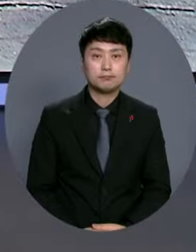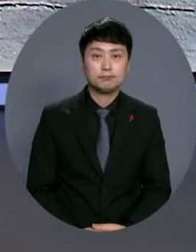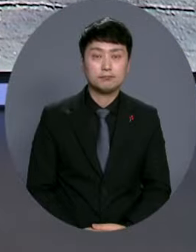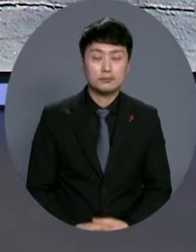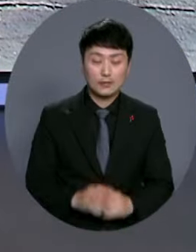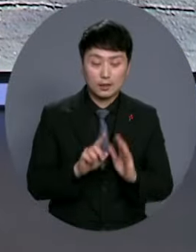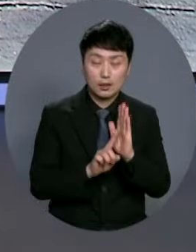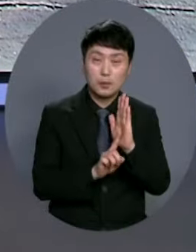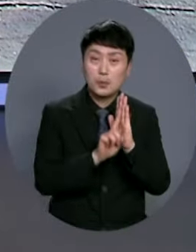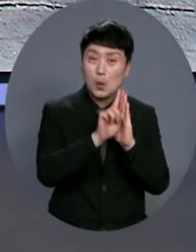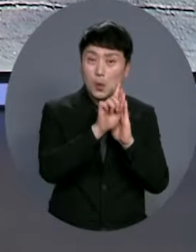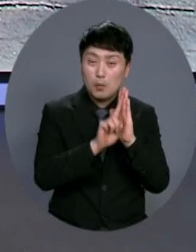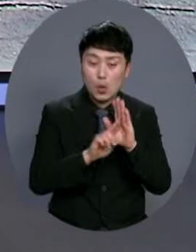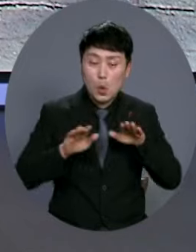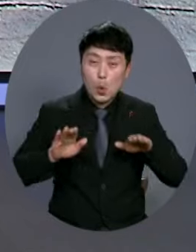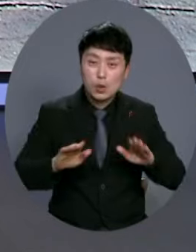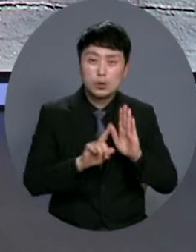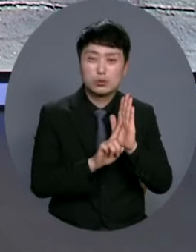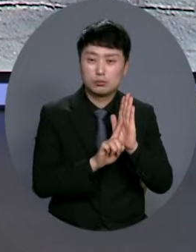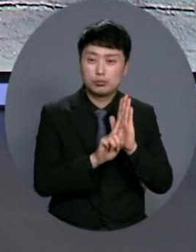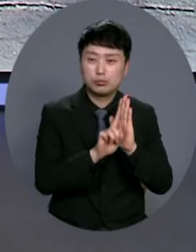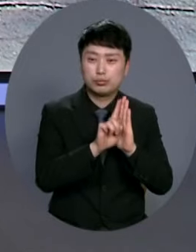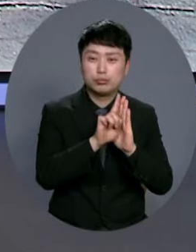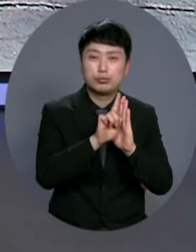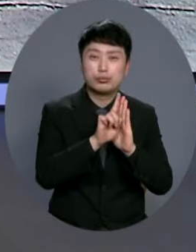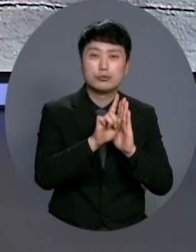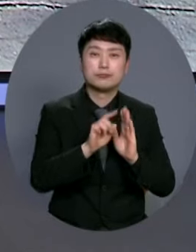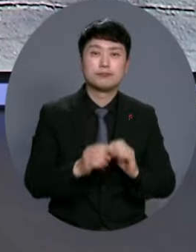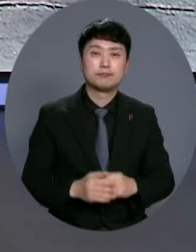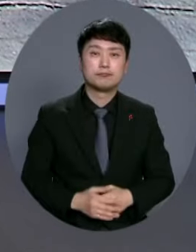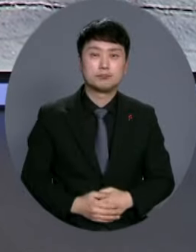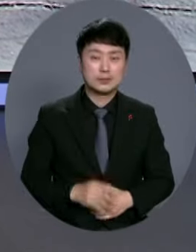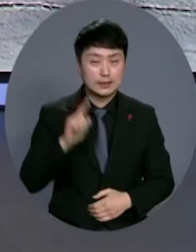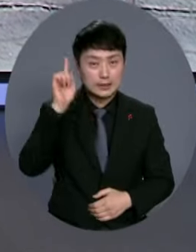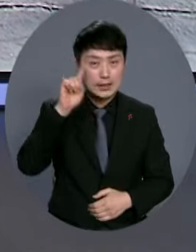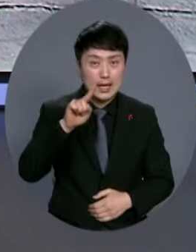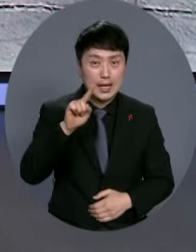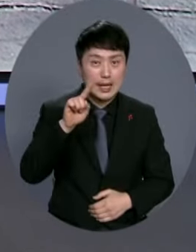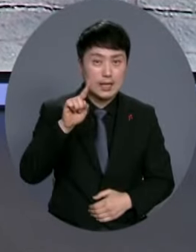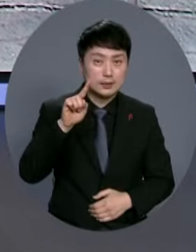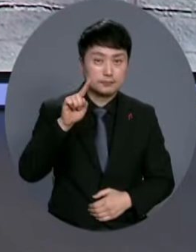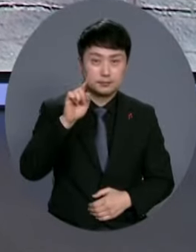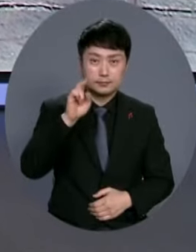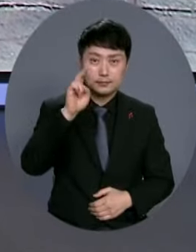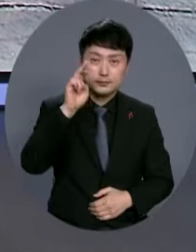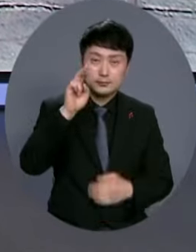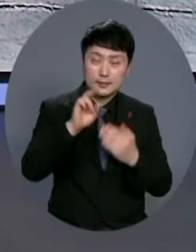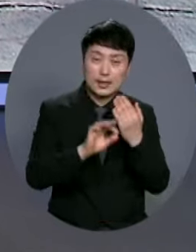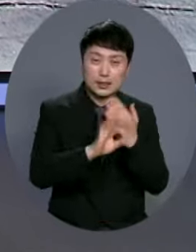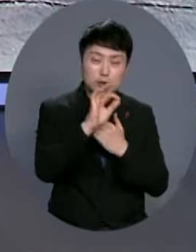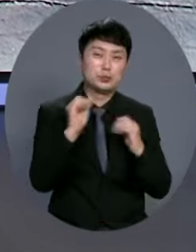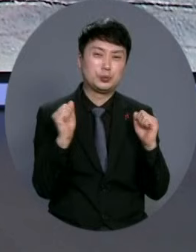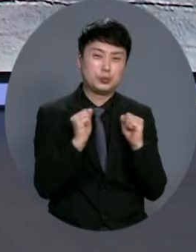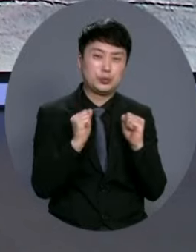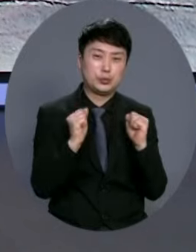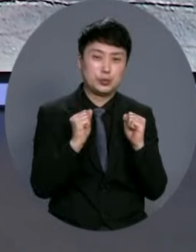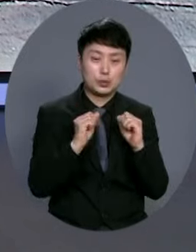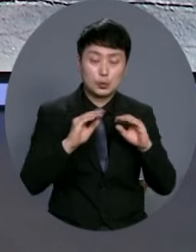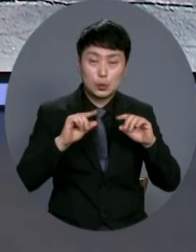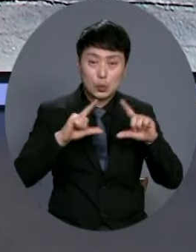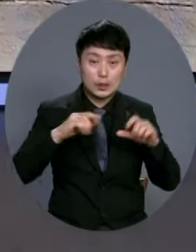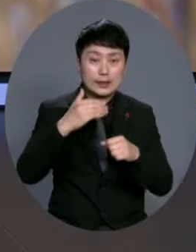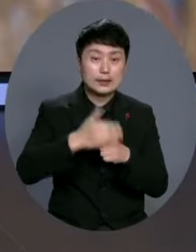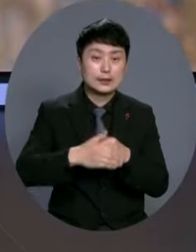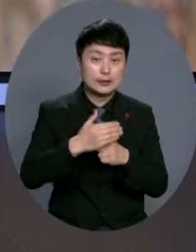변덕이 심했던 기온이 오늘은 평년 수준을 회복했습니다 하지만 내일 아침에는 다시 추위가 예상되는데요 토요일 대구의